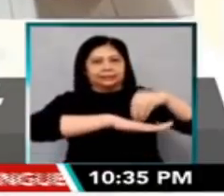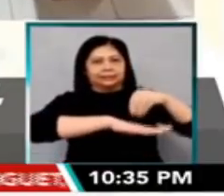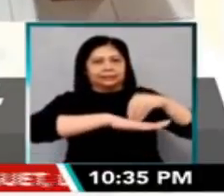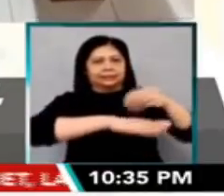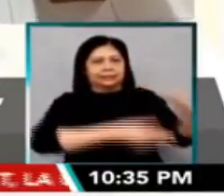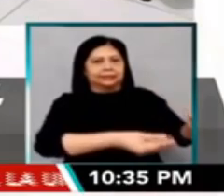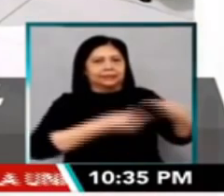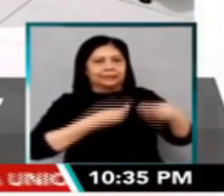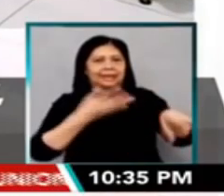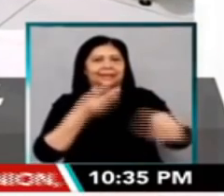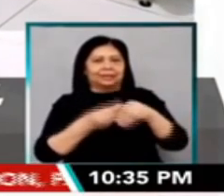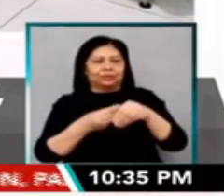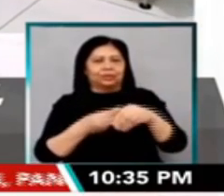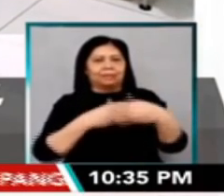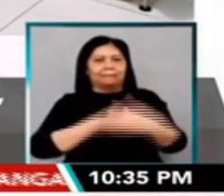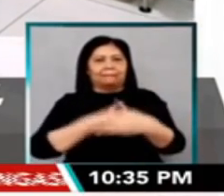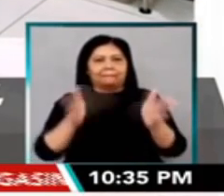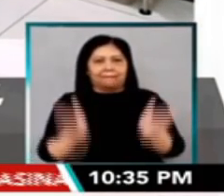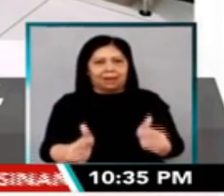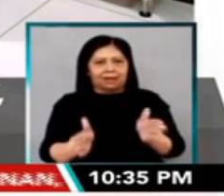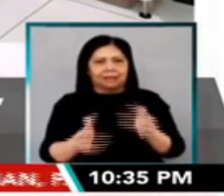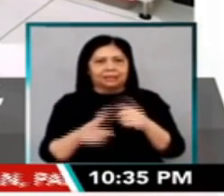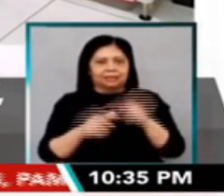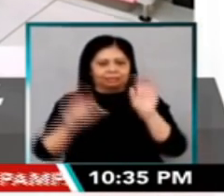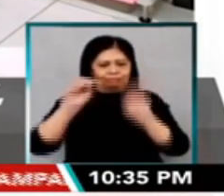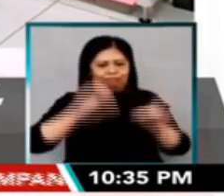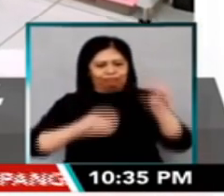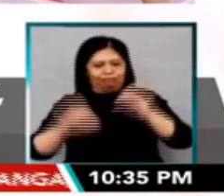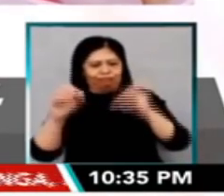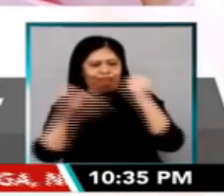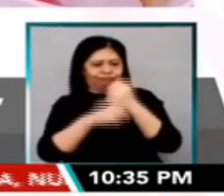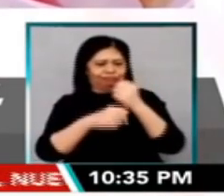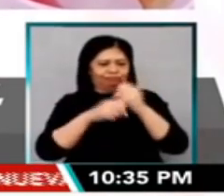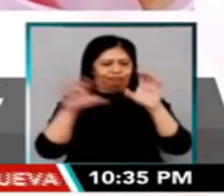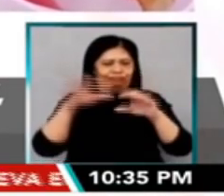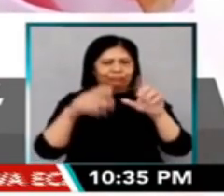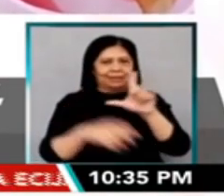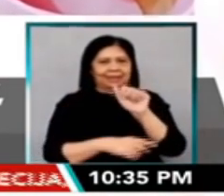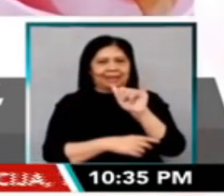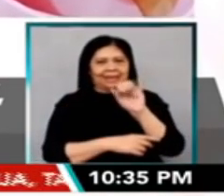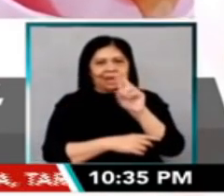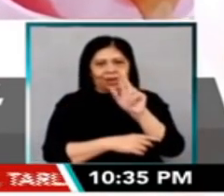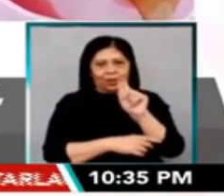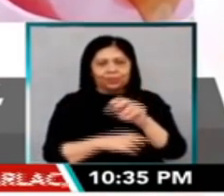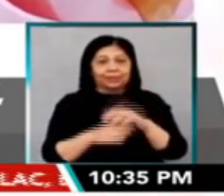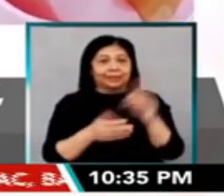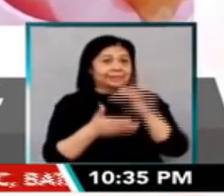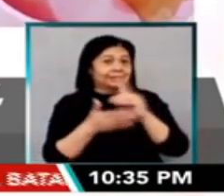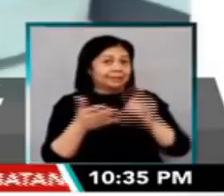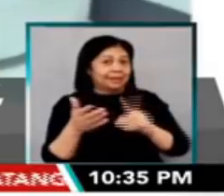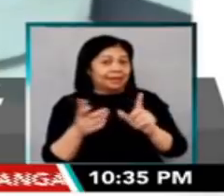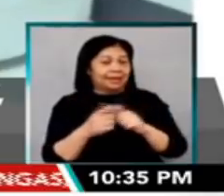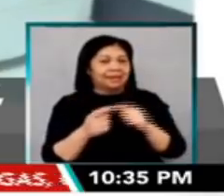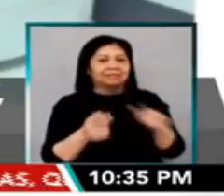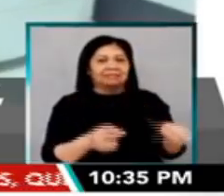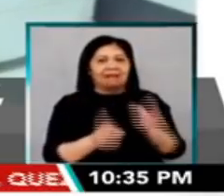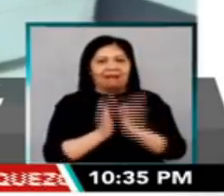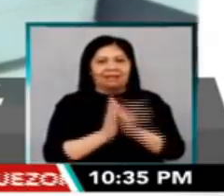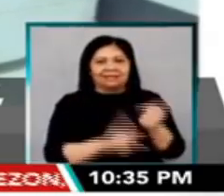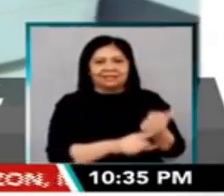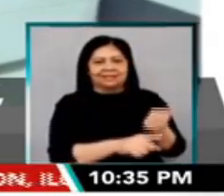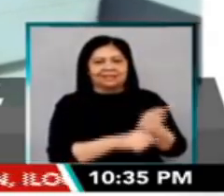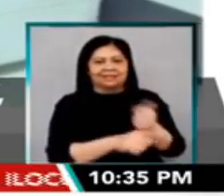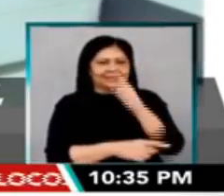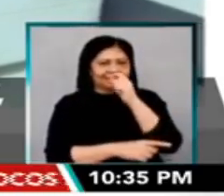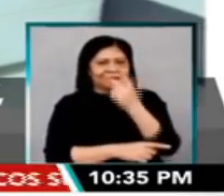additional boxes. Tapos in-assemble ko na lang po yung layout niya. Ang design, request daw mismo ng kanyang 3-year-old na